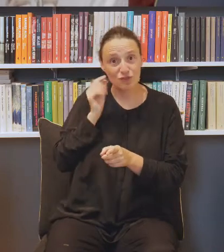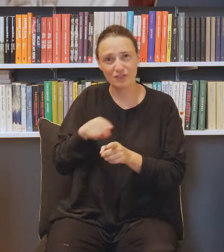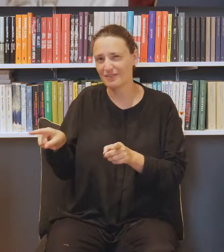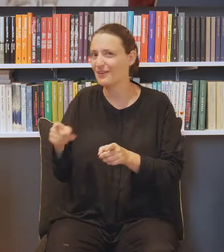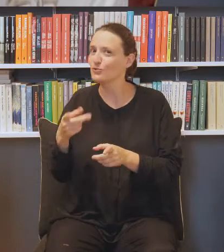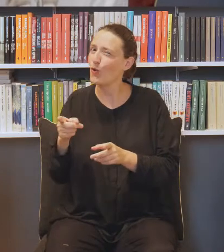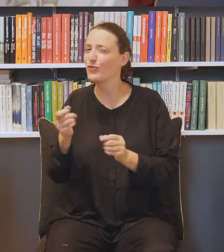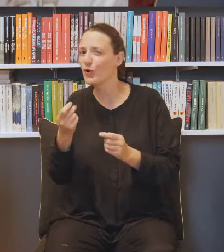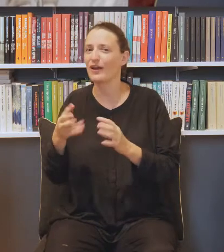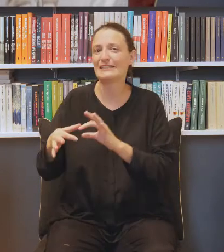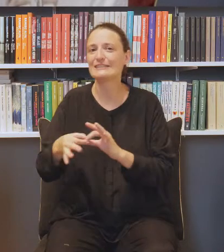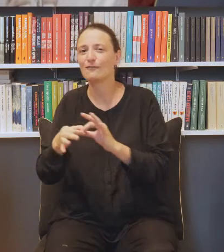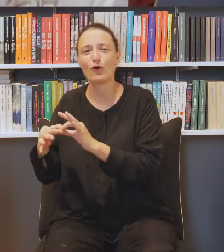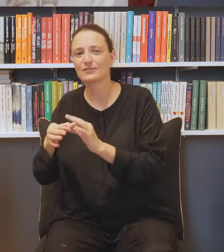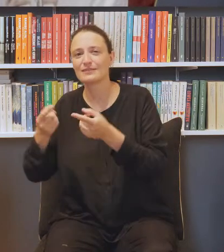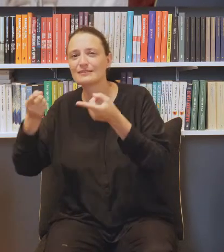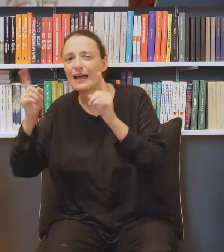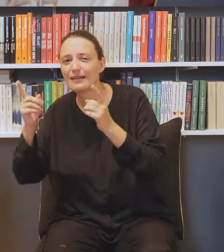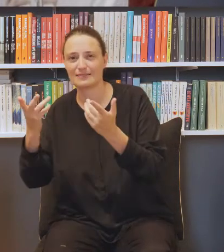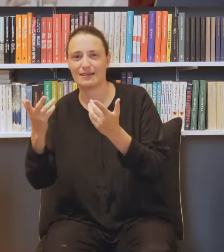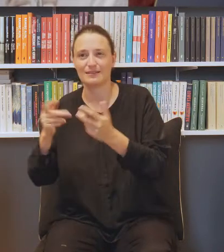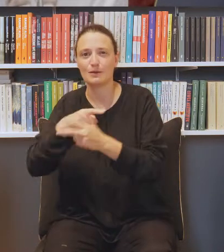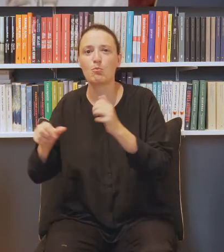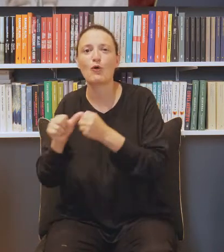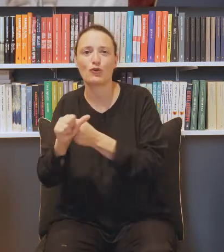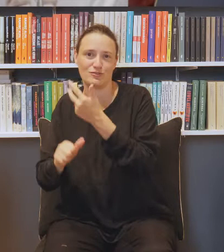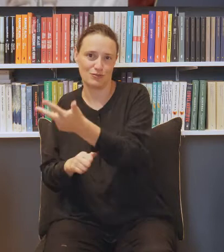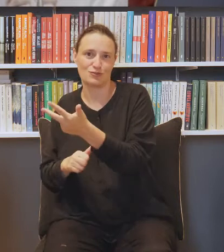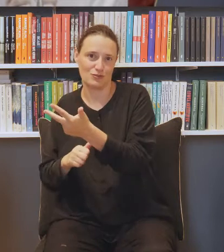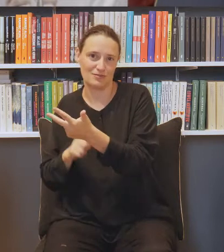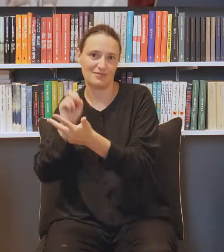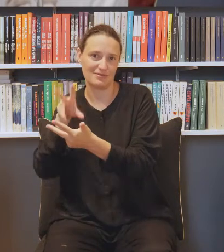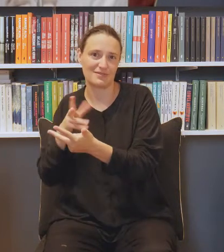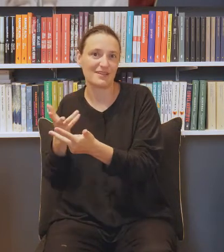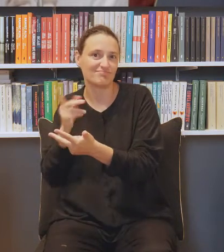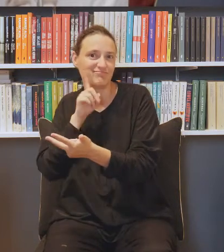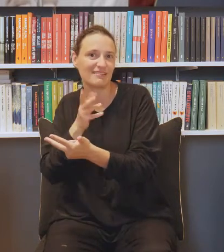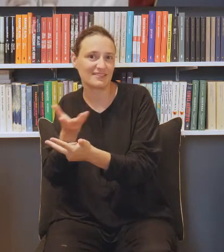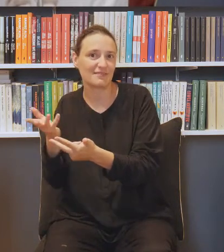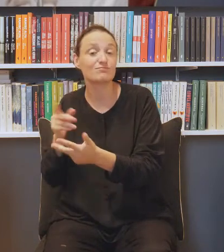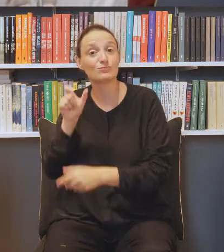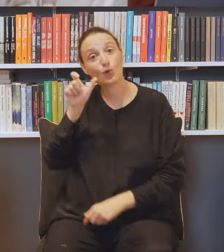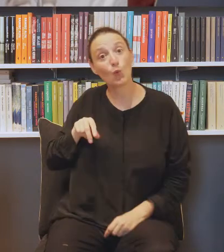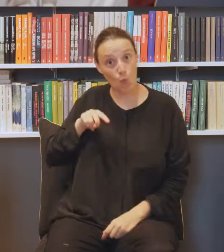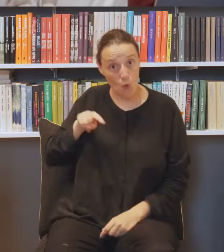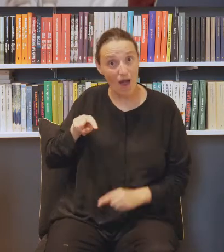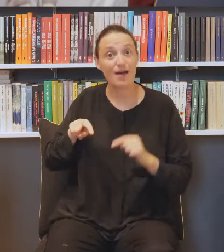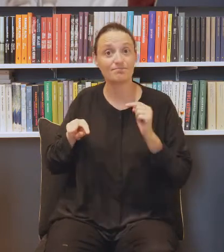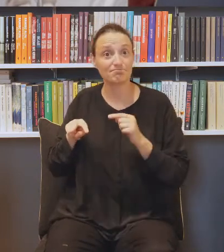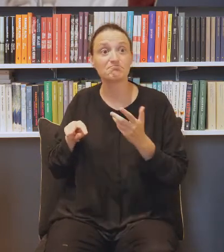nienormatywny, zakazany związek na trzech poziomach. I rzeczywiście tak jest.